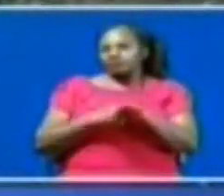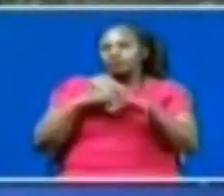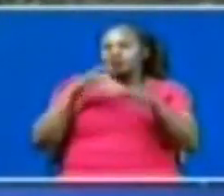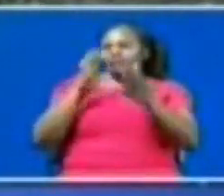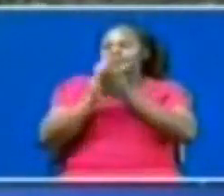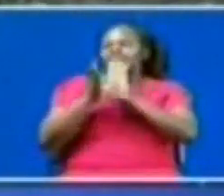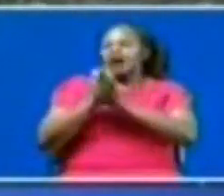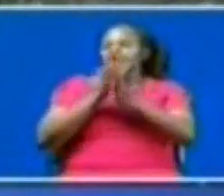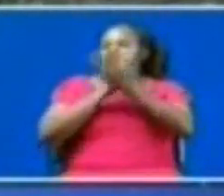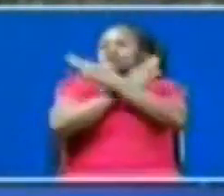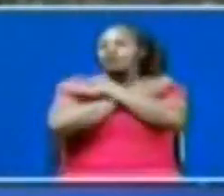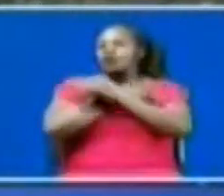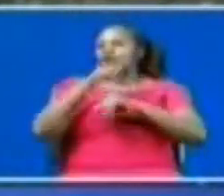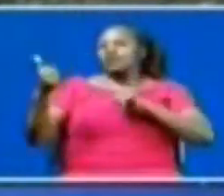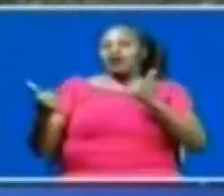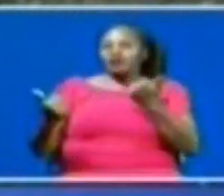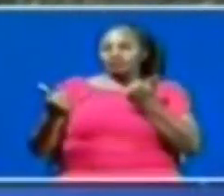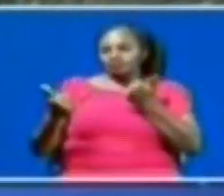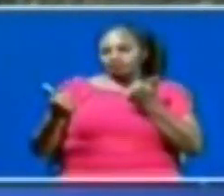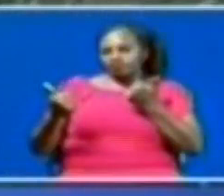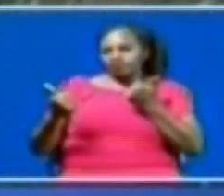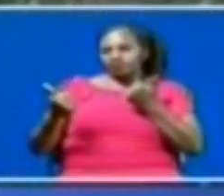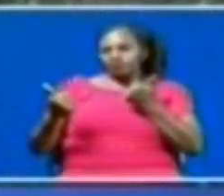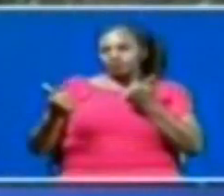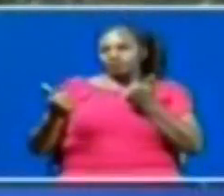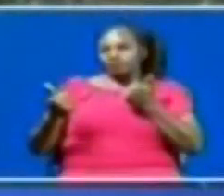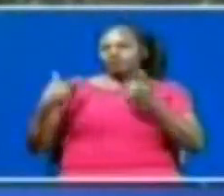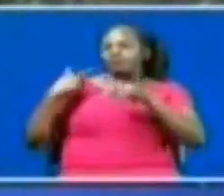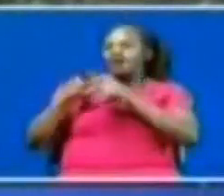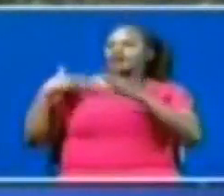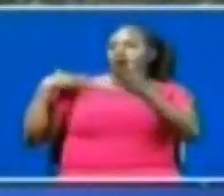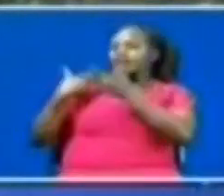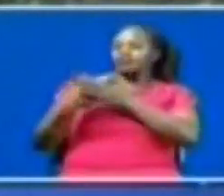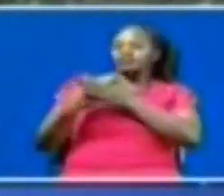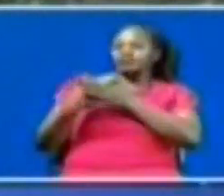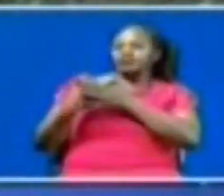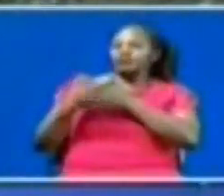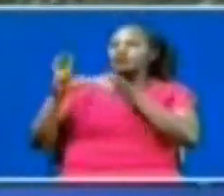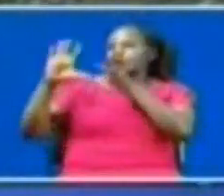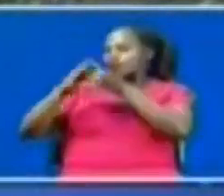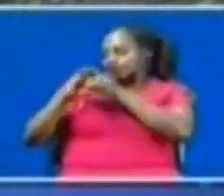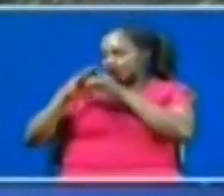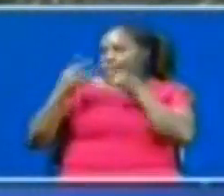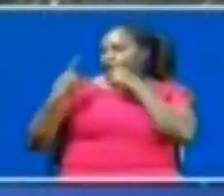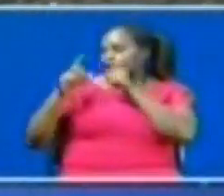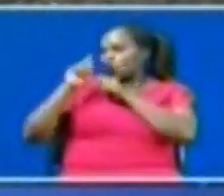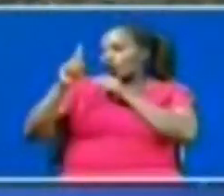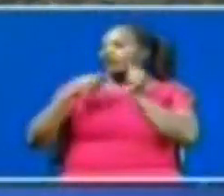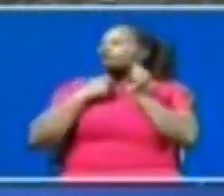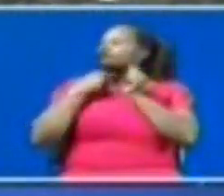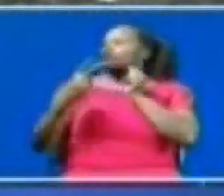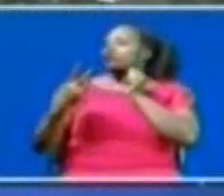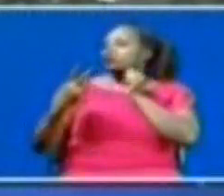Tuunde urafiki na wengine. But until and unless we are united and speaking with